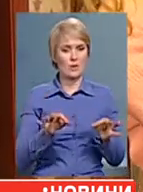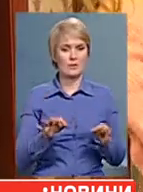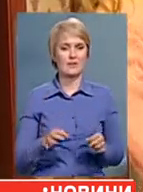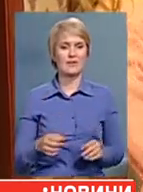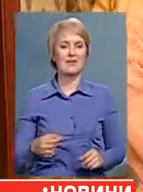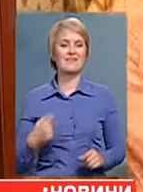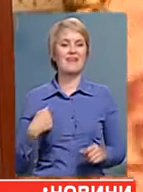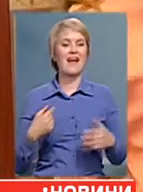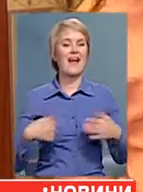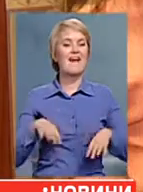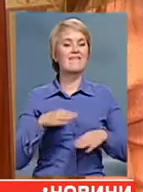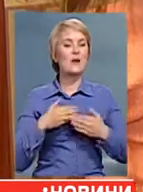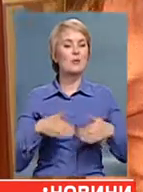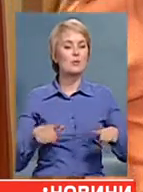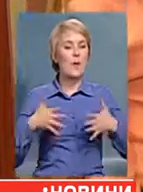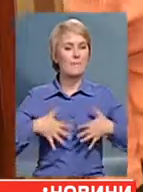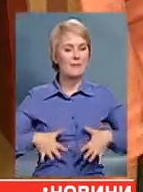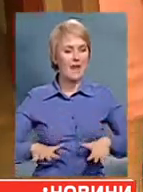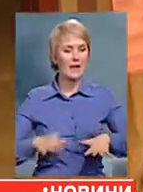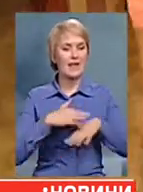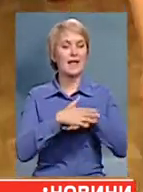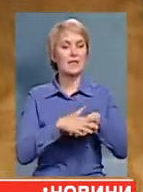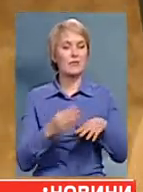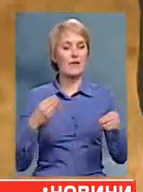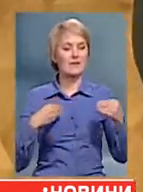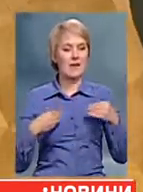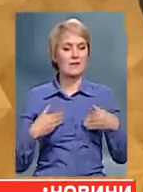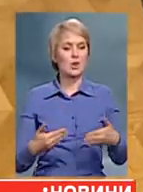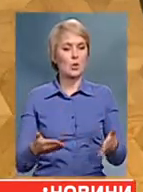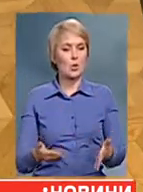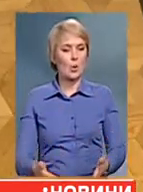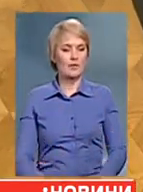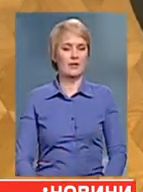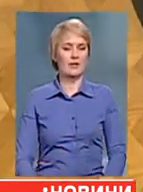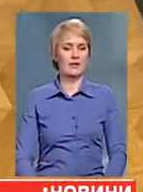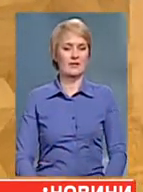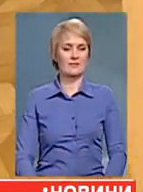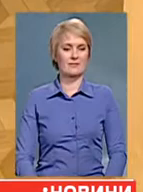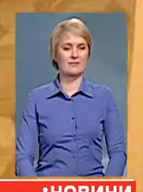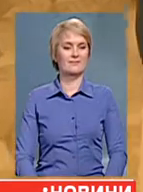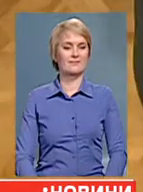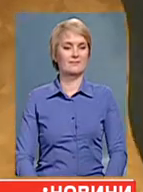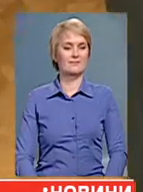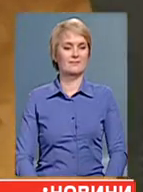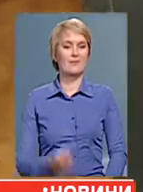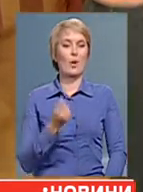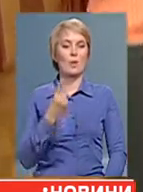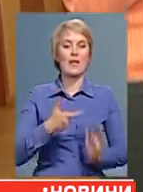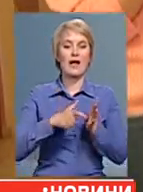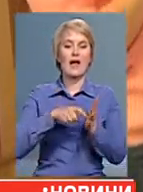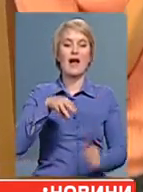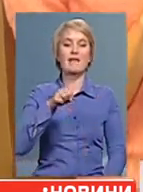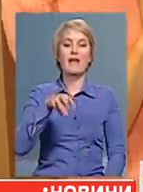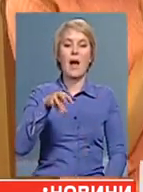Ось у мене випускне плаття з гіпервими вставками, довго в пол. Ось покажу вам його ззаді. 11-класниця